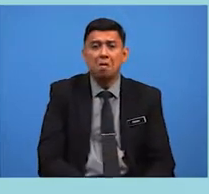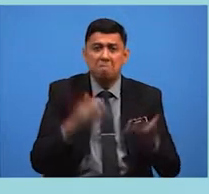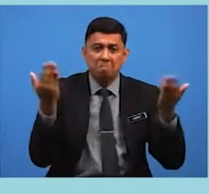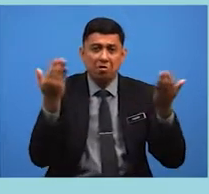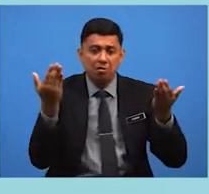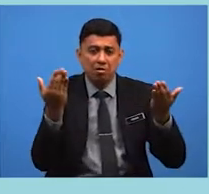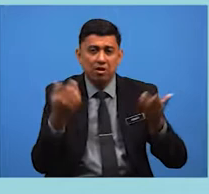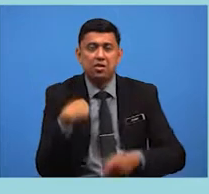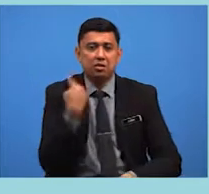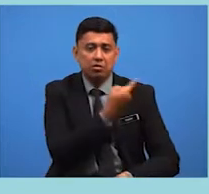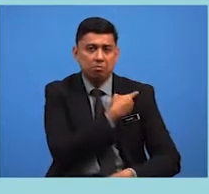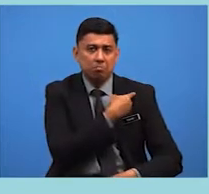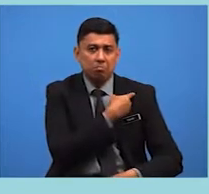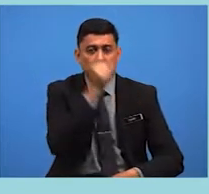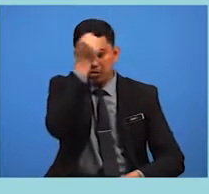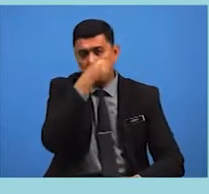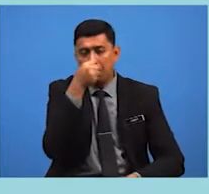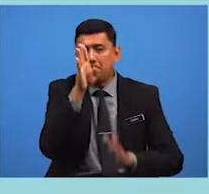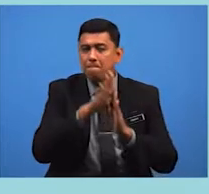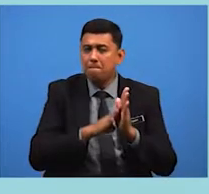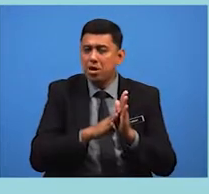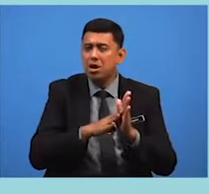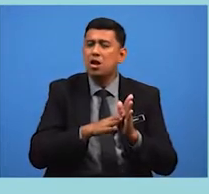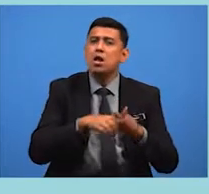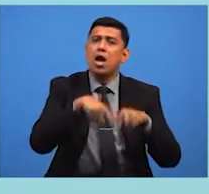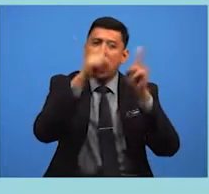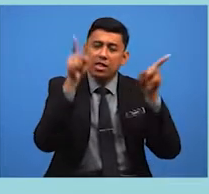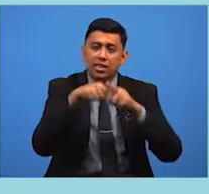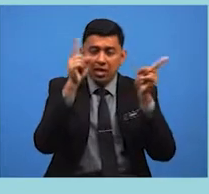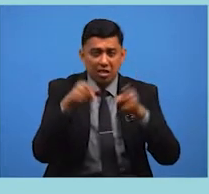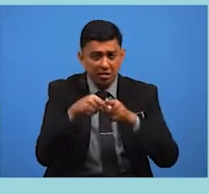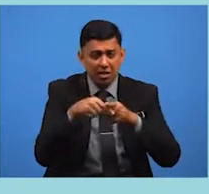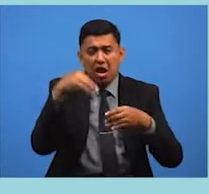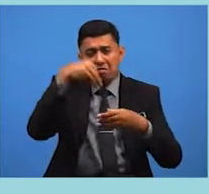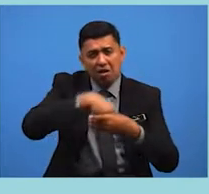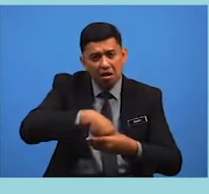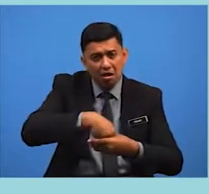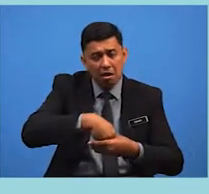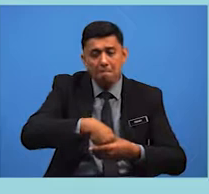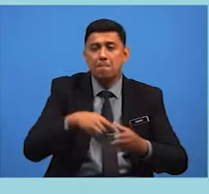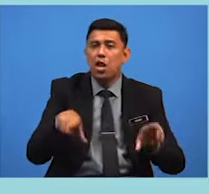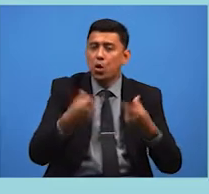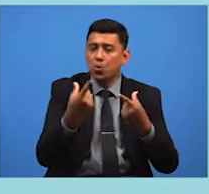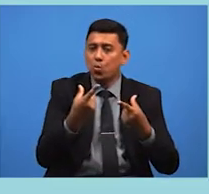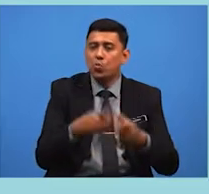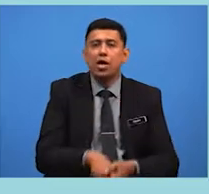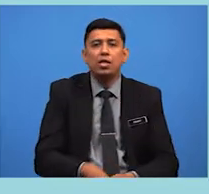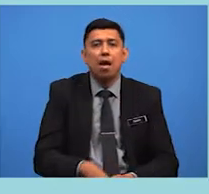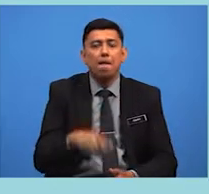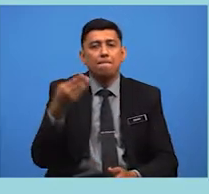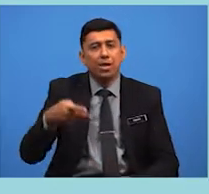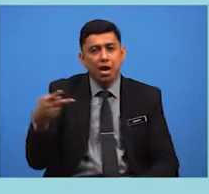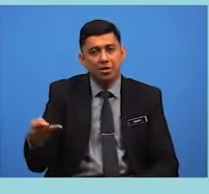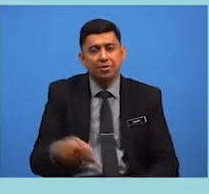untuk mengamalkan sikap berhati-hati dalam melakukan sesuatu perkara. Jawapan